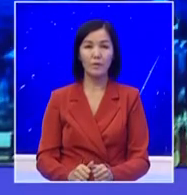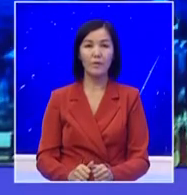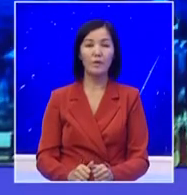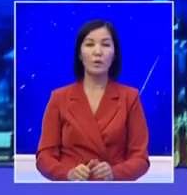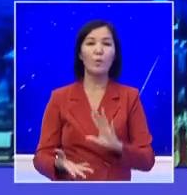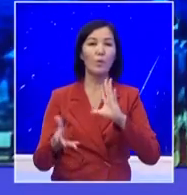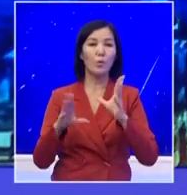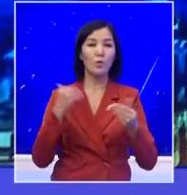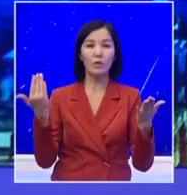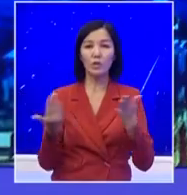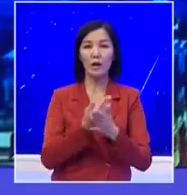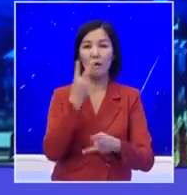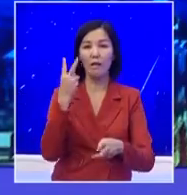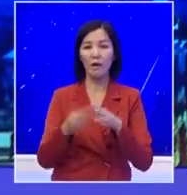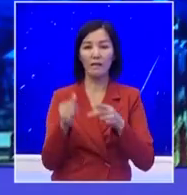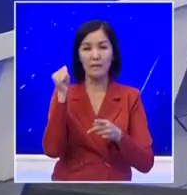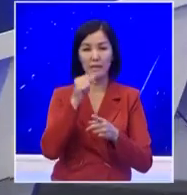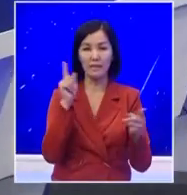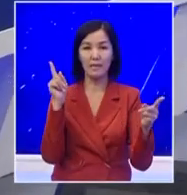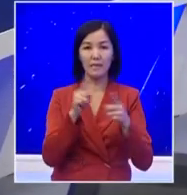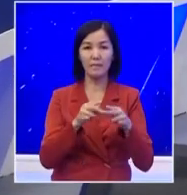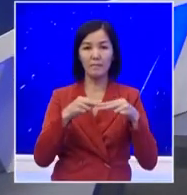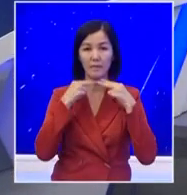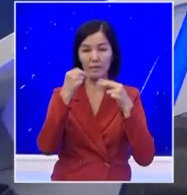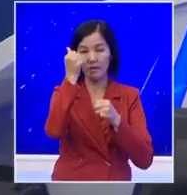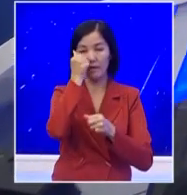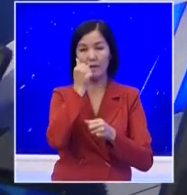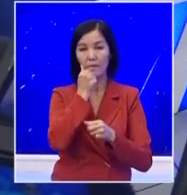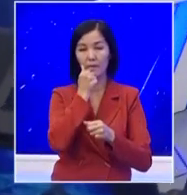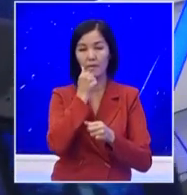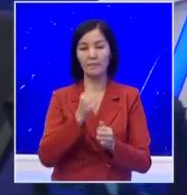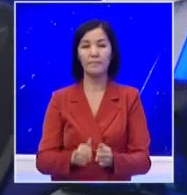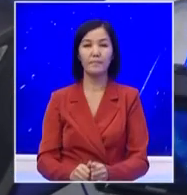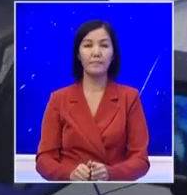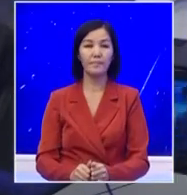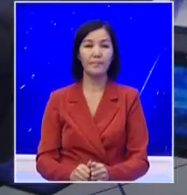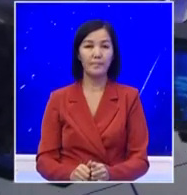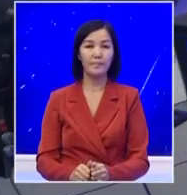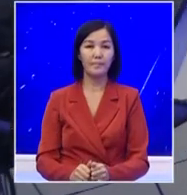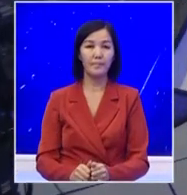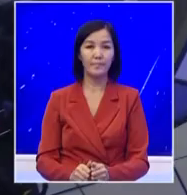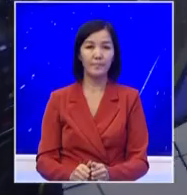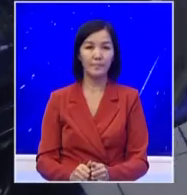Қымбатты көрермен, бүгінгі ақпараттар легі осындай. Назарларыңызға рахмет. Келесі эфирде амандықта жүздескенше.